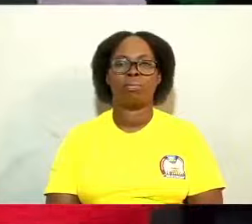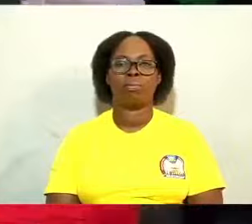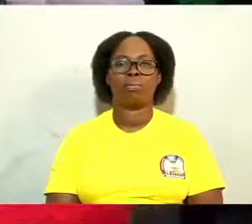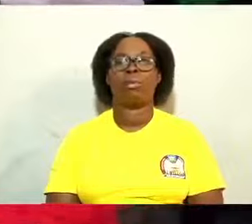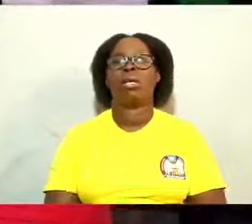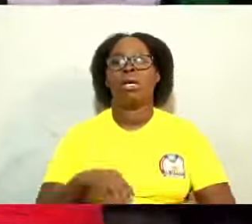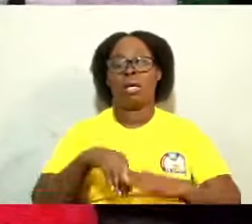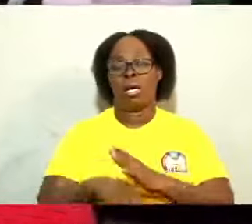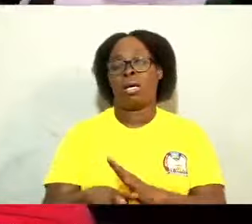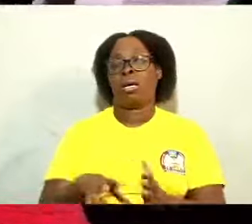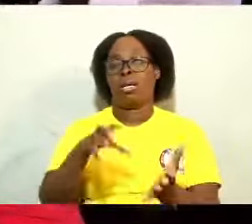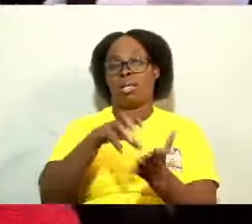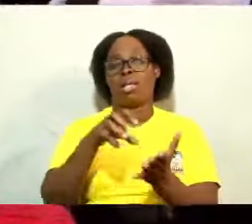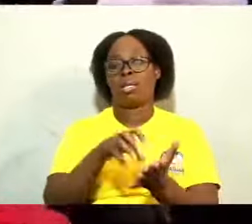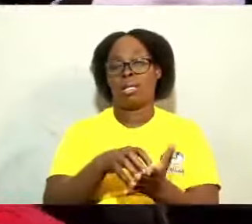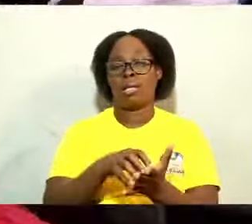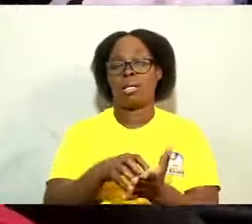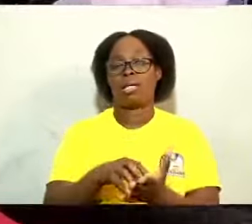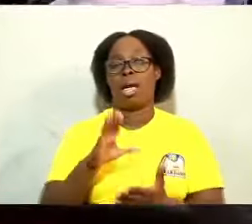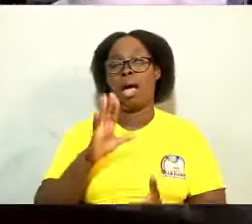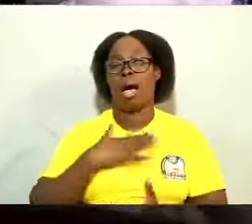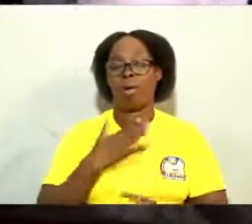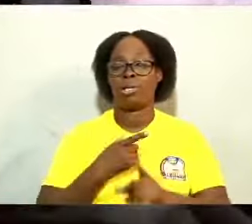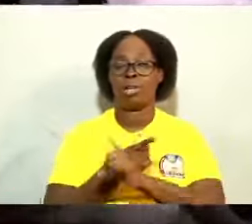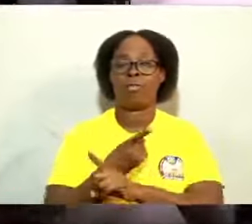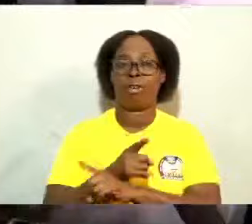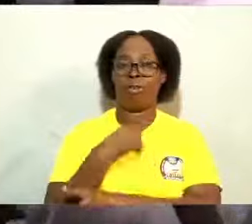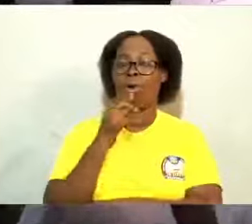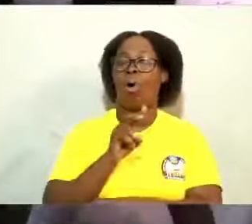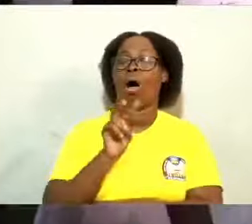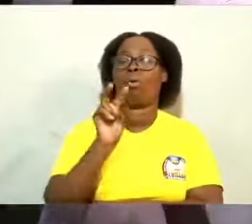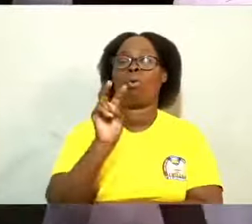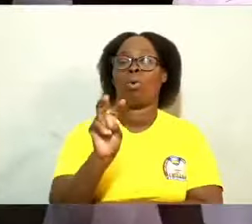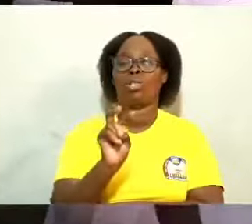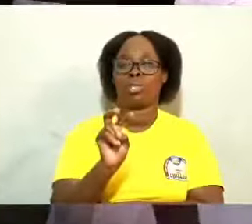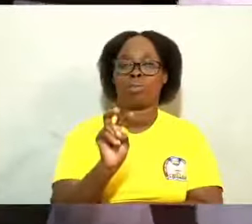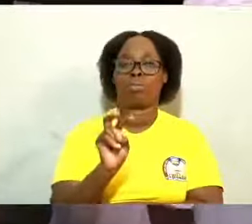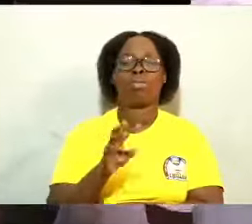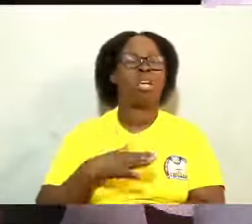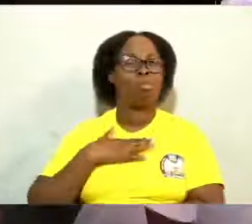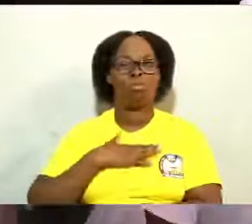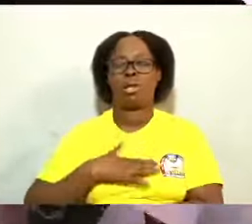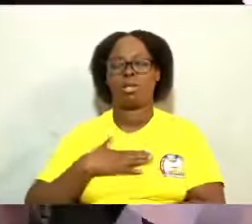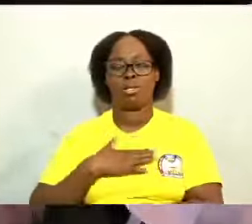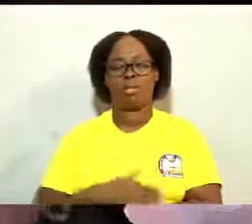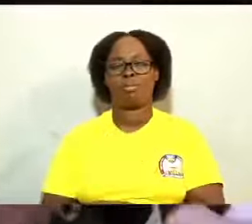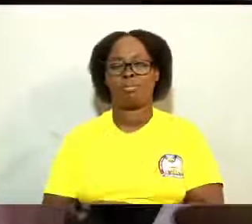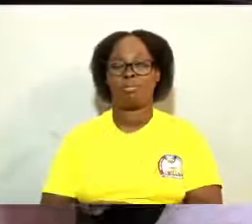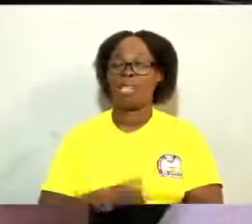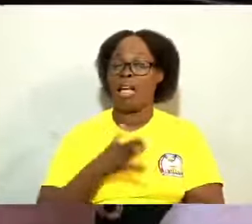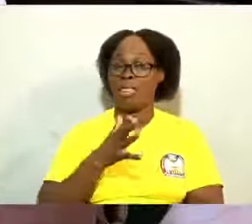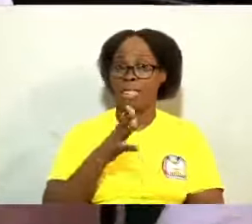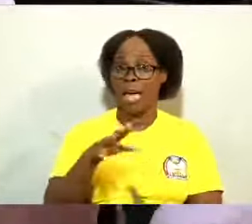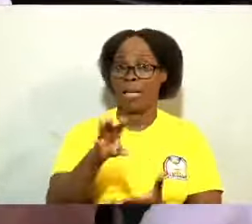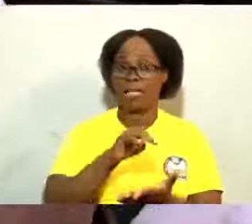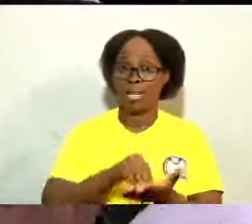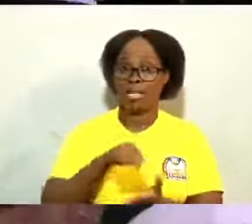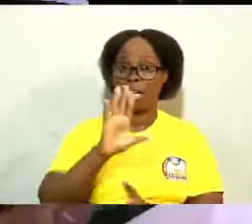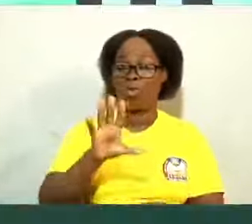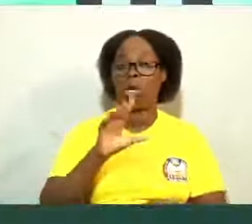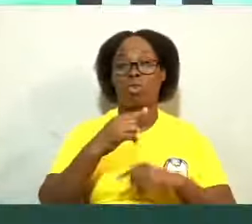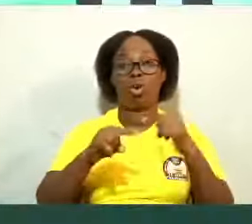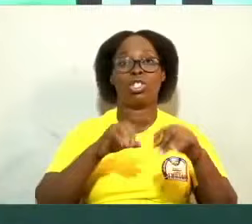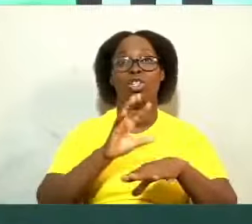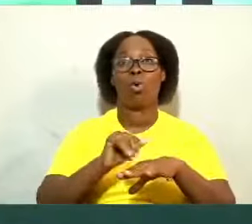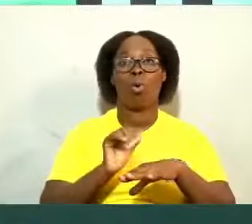Katika vituo vyetu downlinks sehemu mbalimbali ambapo mna vituo, tafadhali hapo kwenye kituo chenu endeleeni kutoa